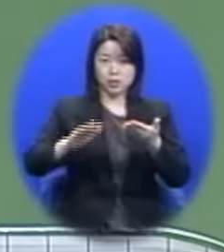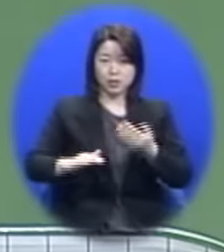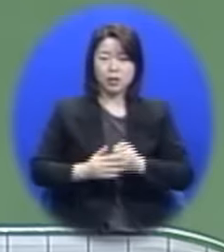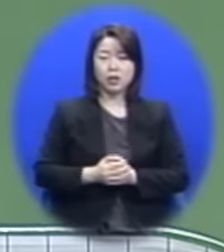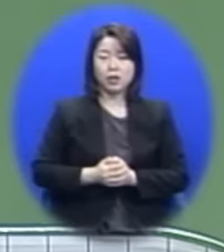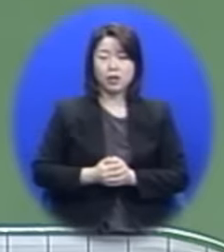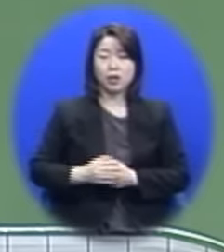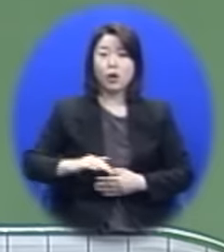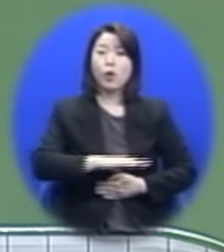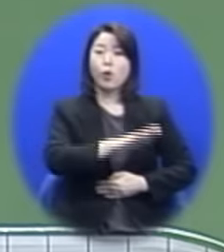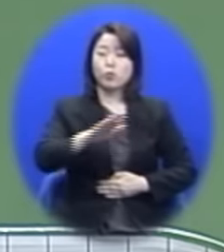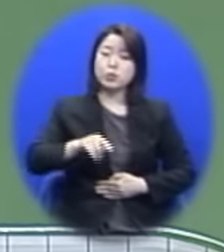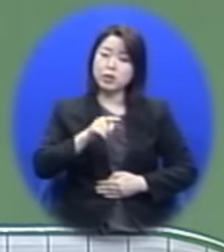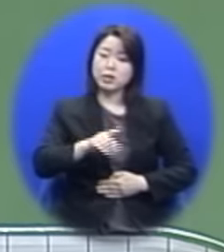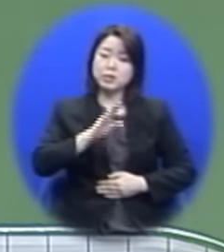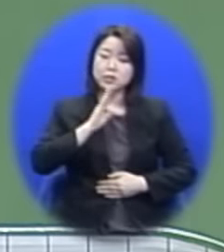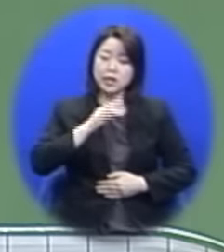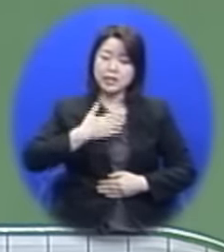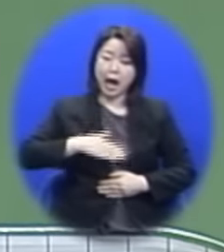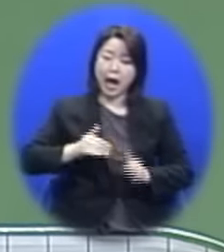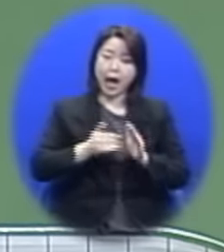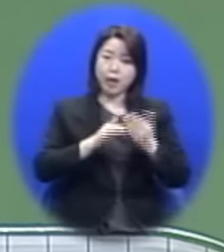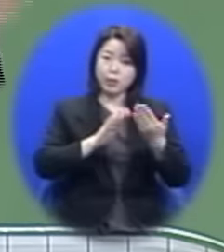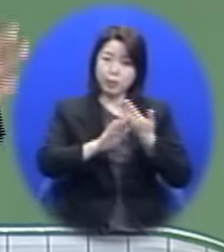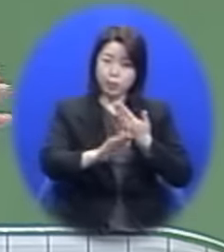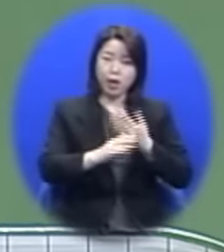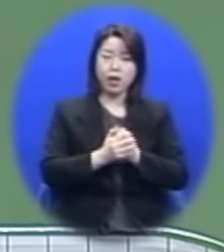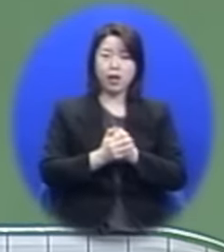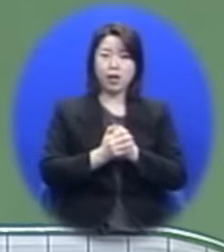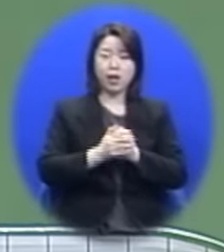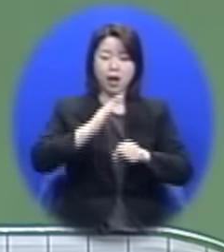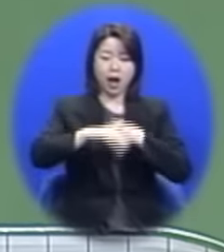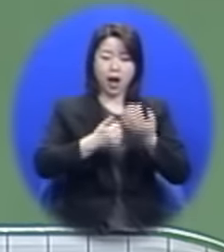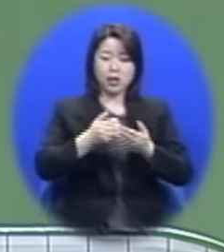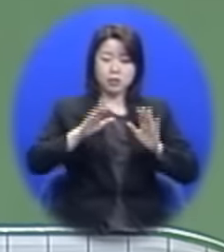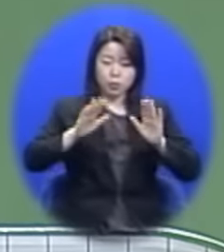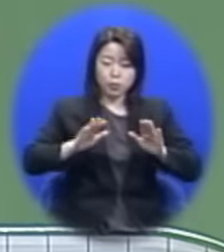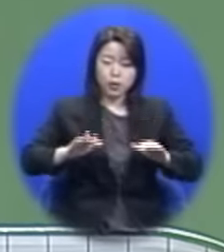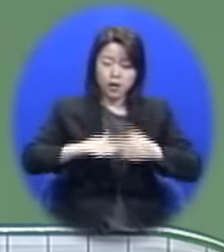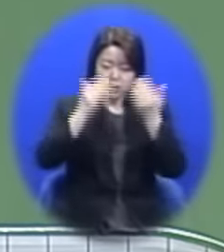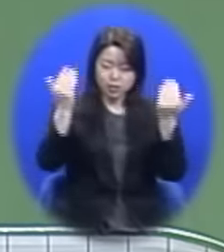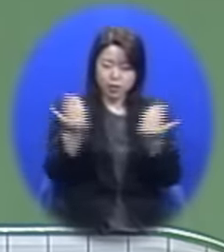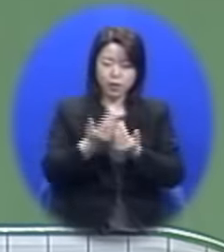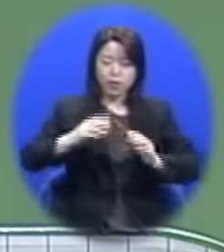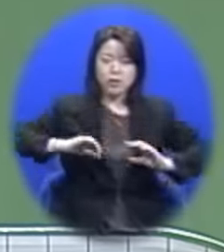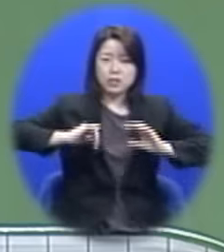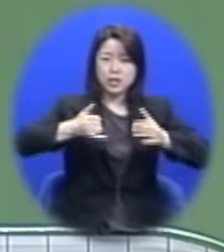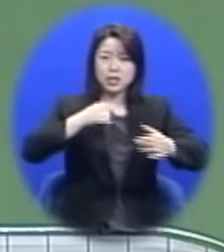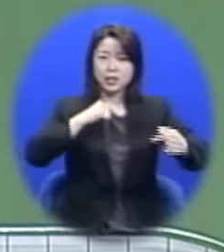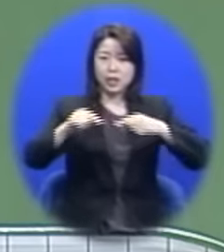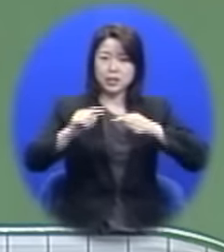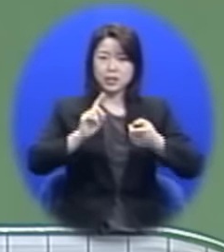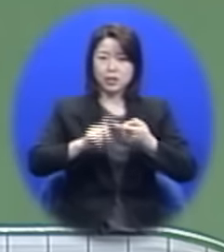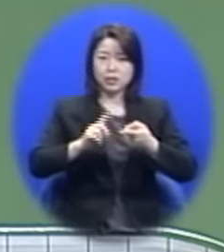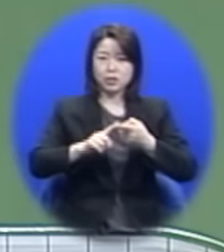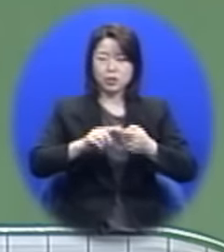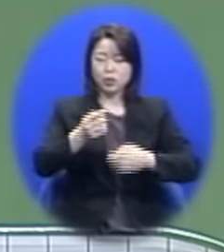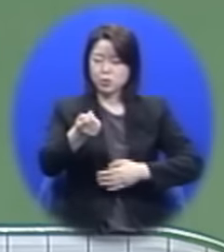우리가 그 사실을 알고 나면 하나님이 지금도 온 세상을 다스린다고 하는 사실에 대해서 조금도 의심할 수가